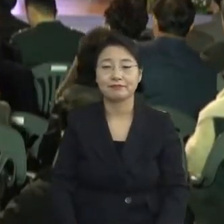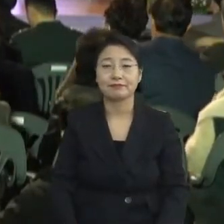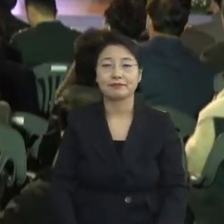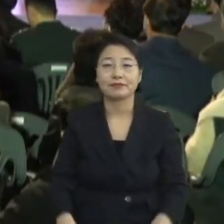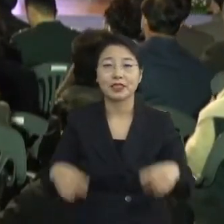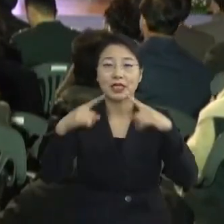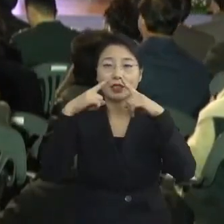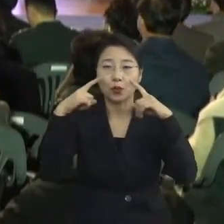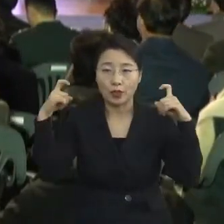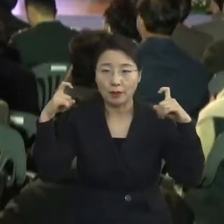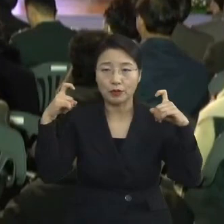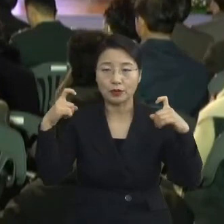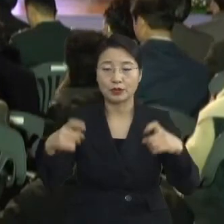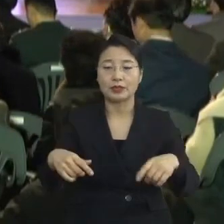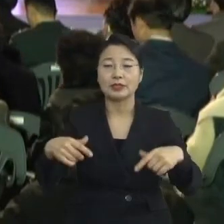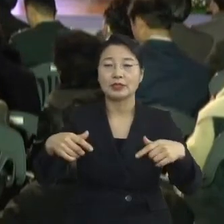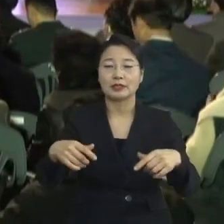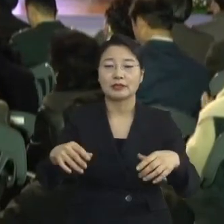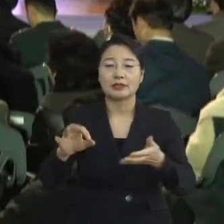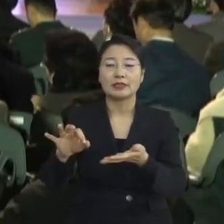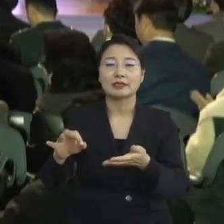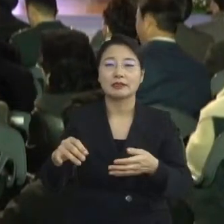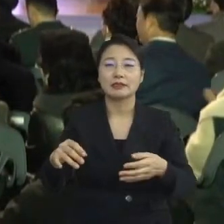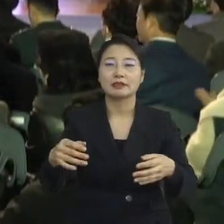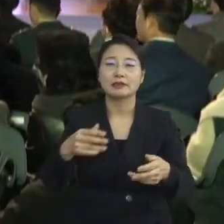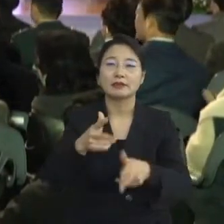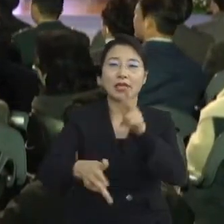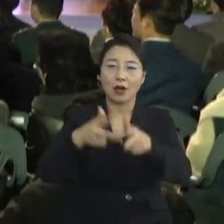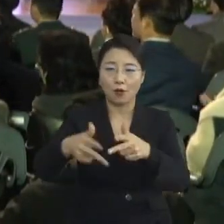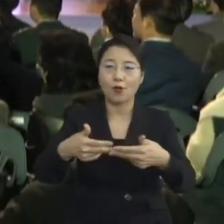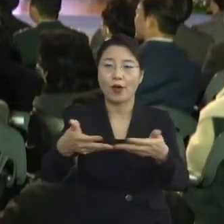동대문구 상공회 석근 회장님 참석하셨습니다.